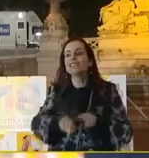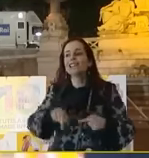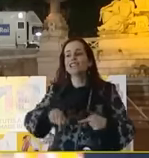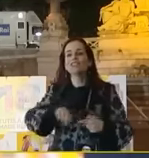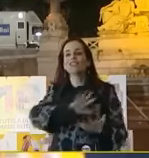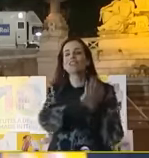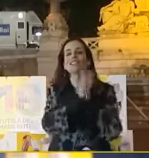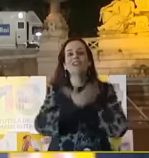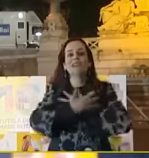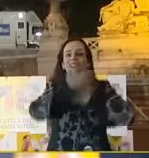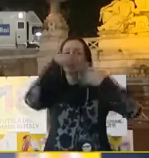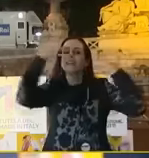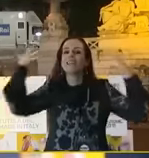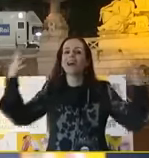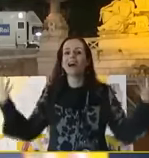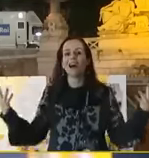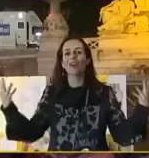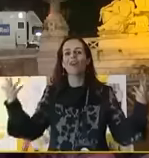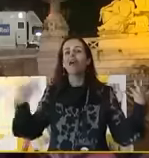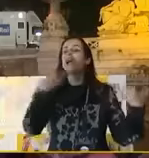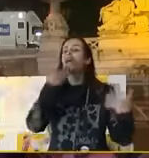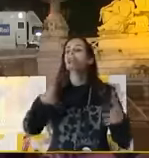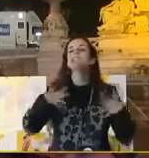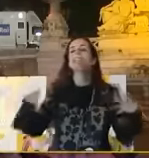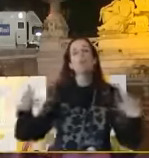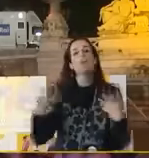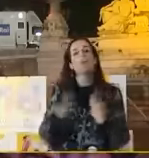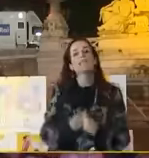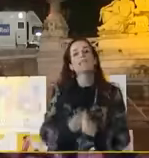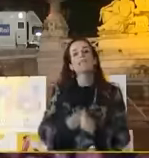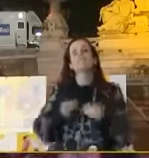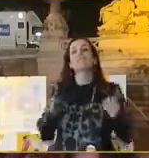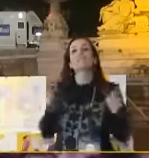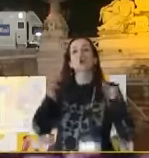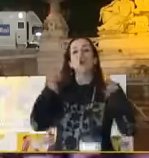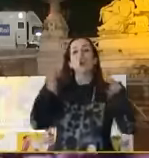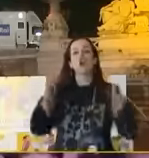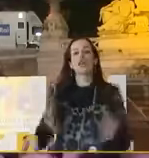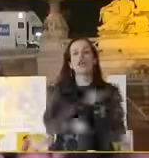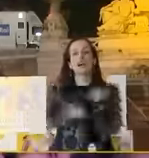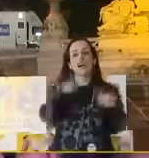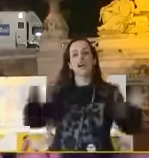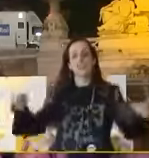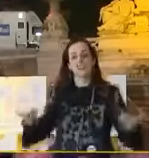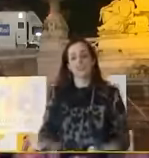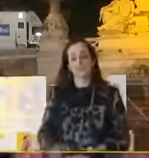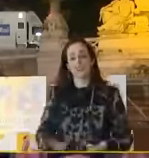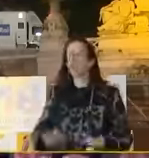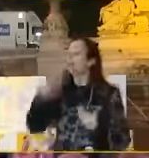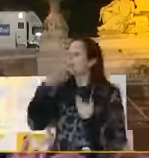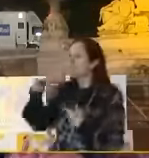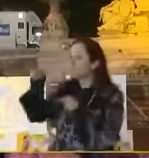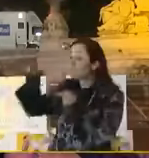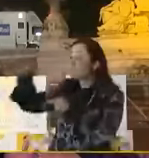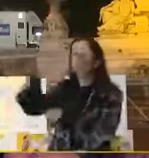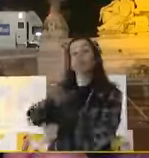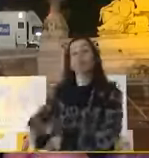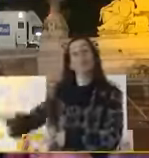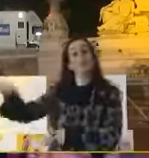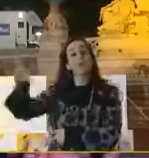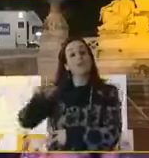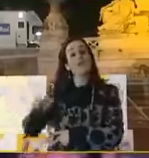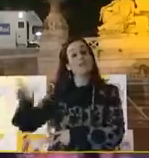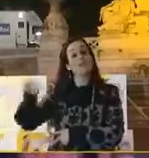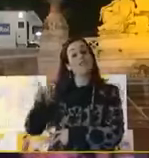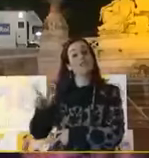alla compattezza, al coraggio, e anche grazie a Luigi che in questi ultimi giorni, ma